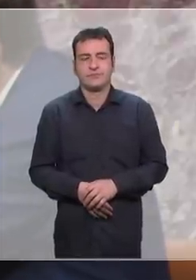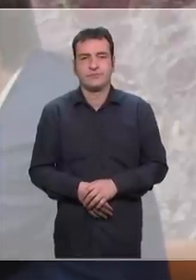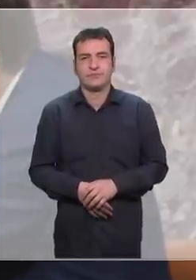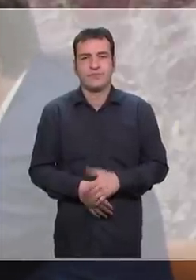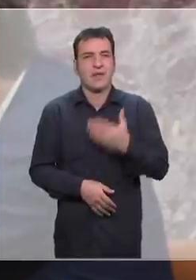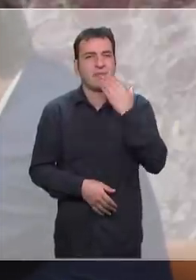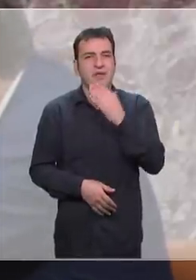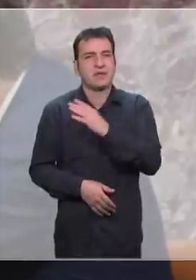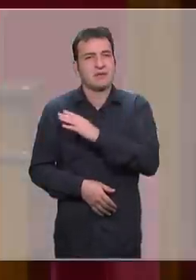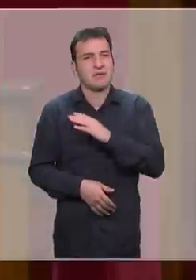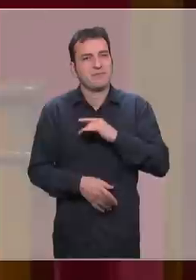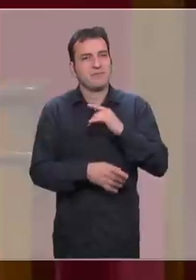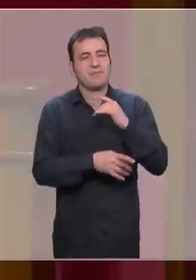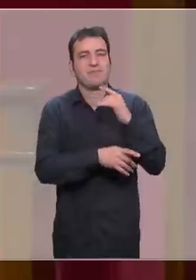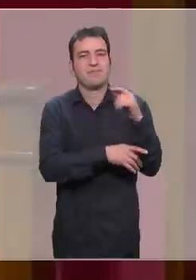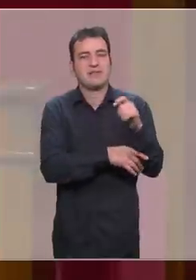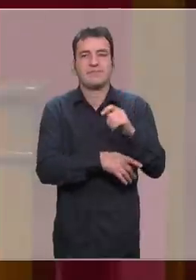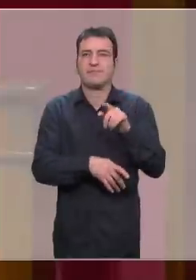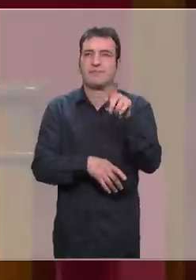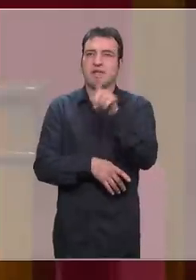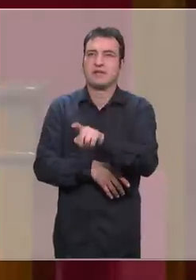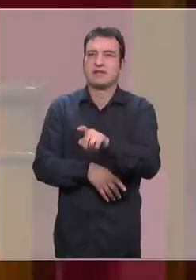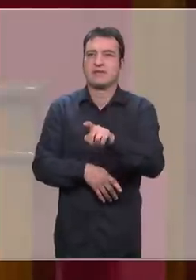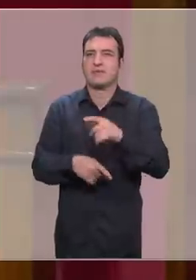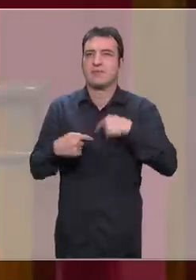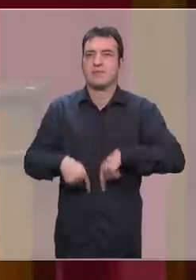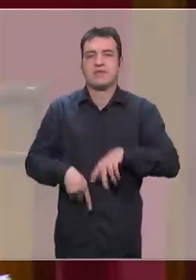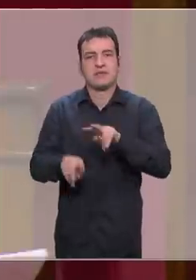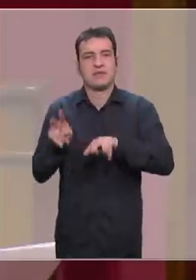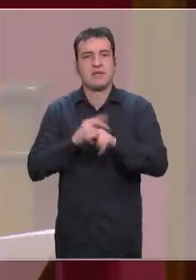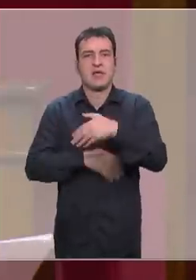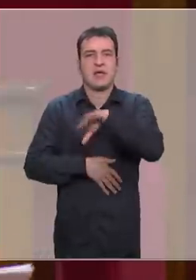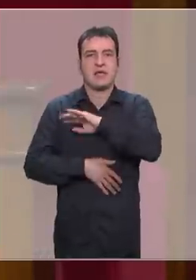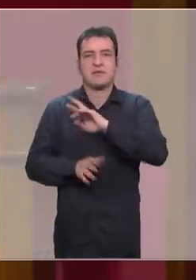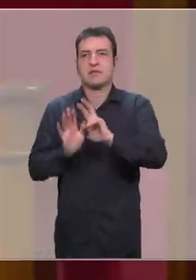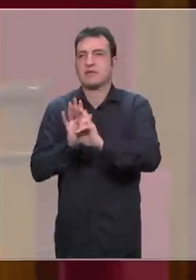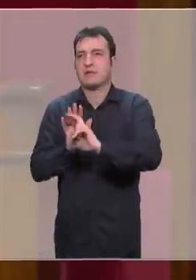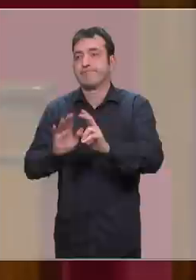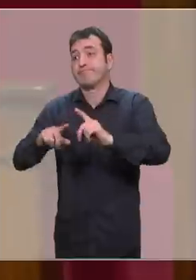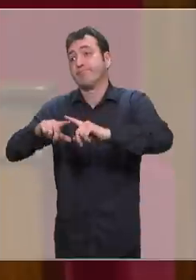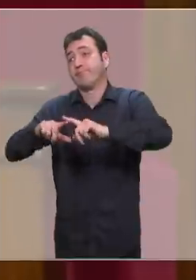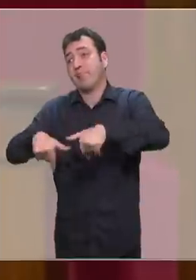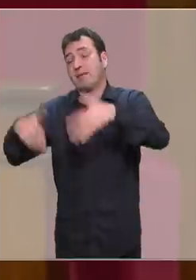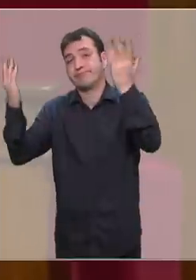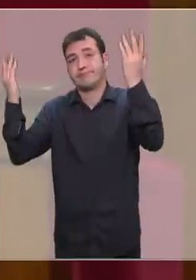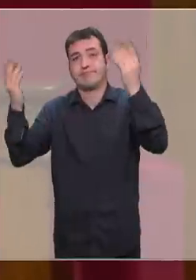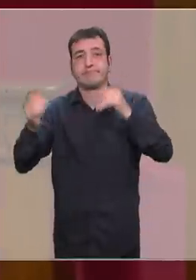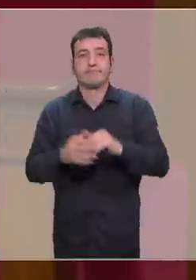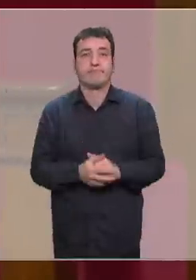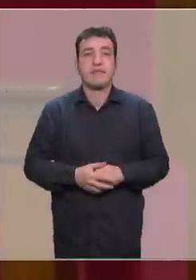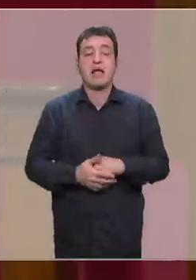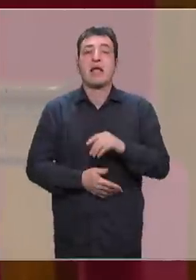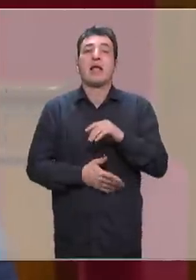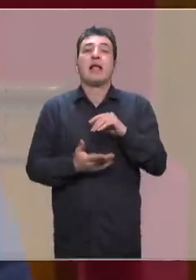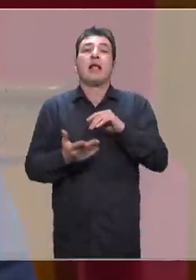Merci Madame la Présidente. Ma question s'adresse au ministre délégué chargé des Transports, qui n'est pas là. Nous n'avons plus